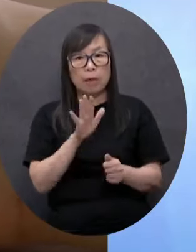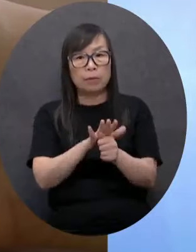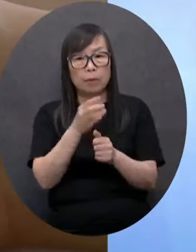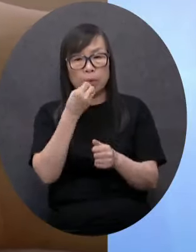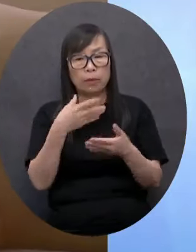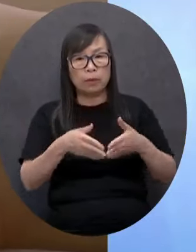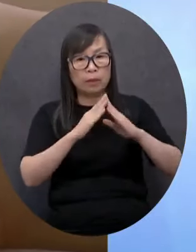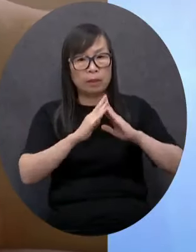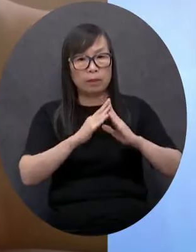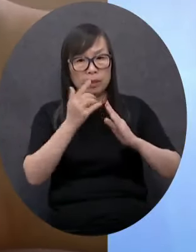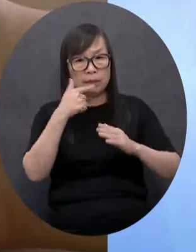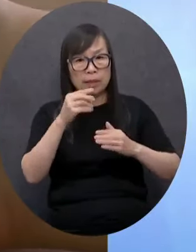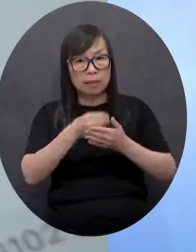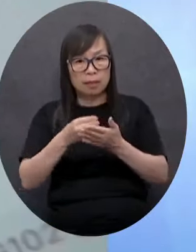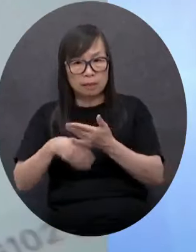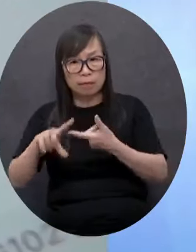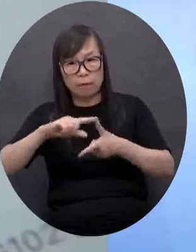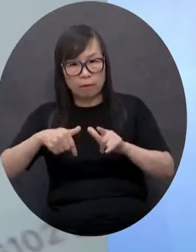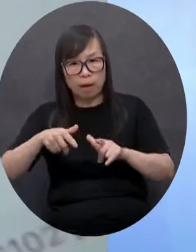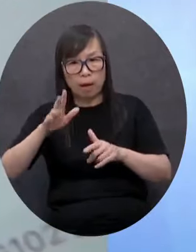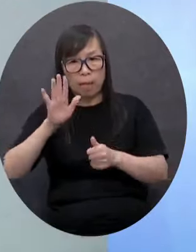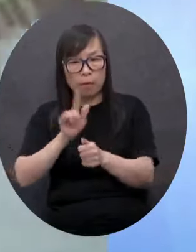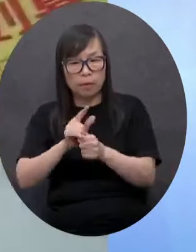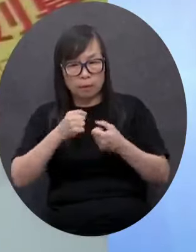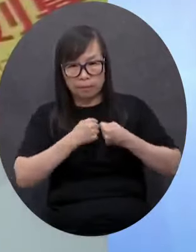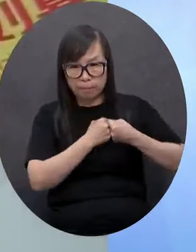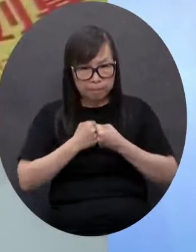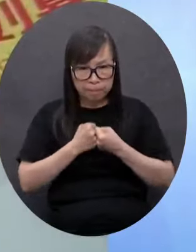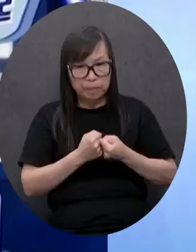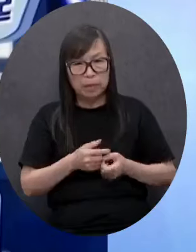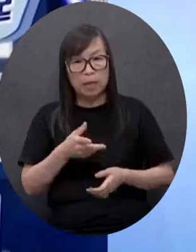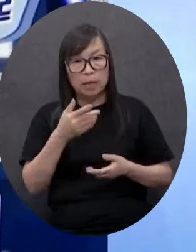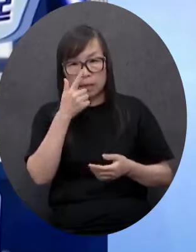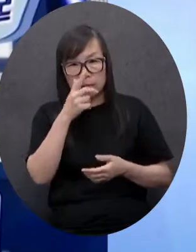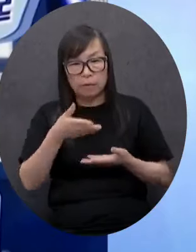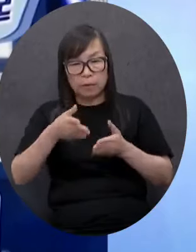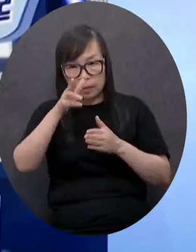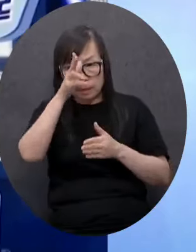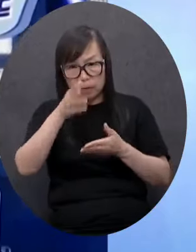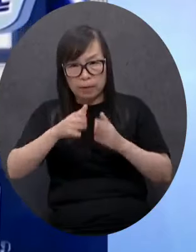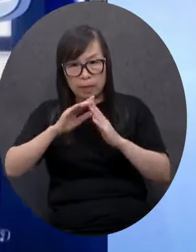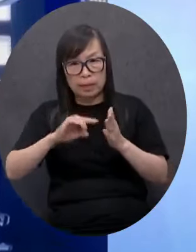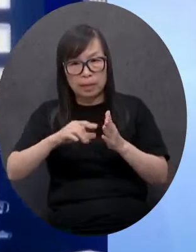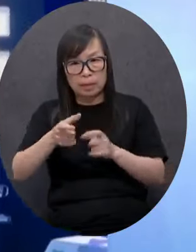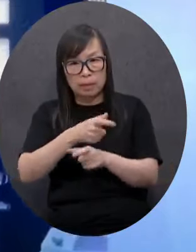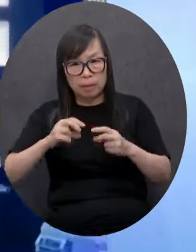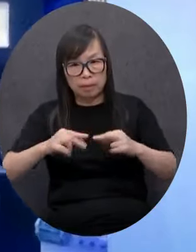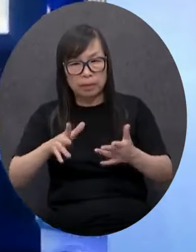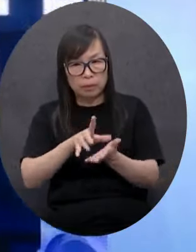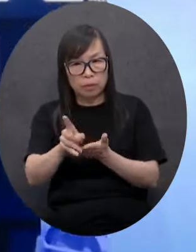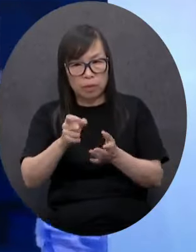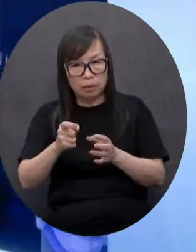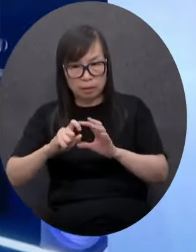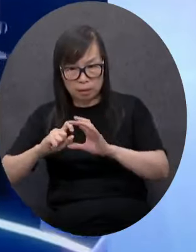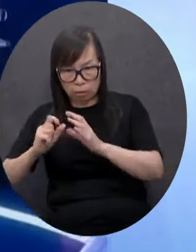香港的企業在新型銷售模式下保持競爭力，政府已經成立電子商貿發展專責小